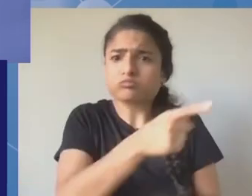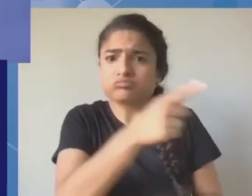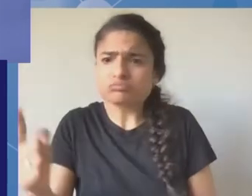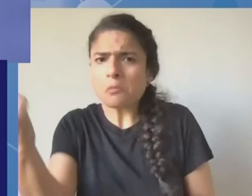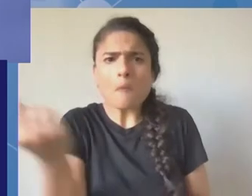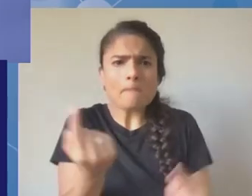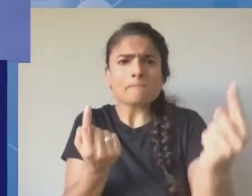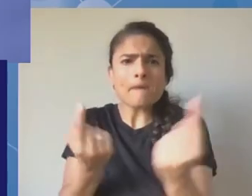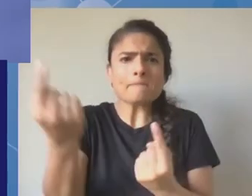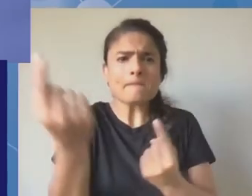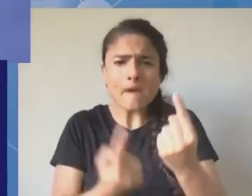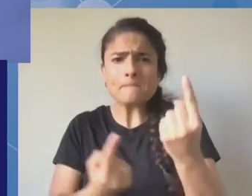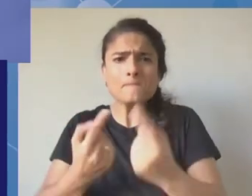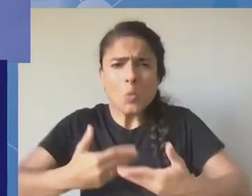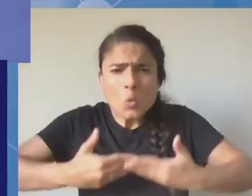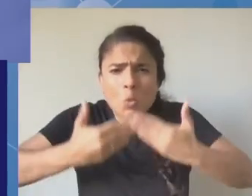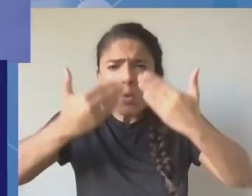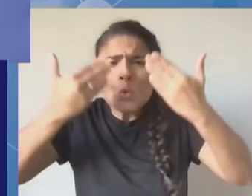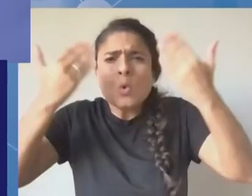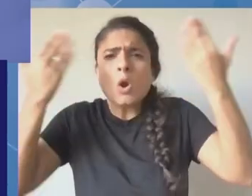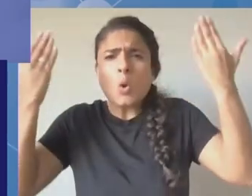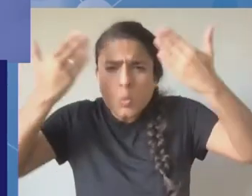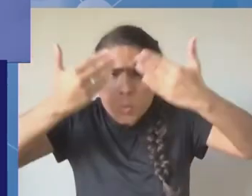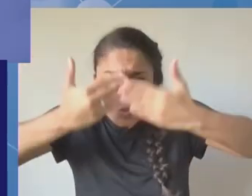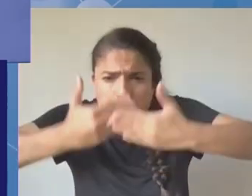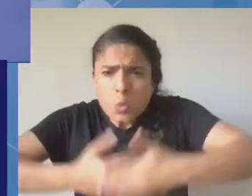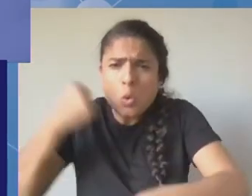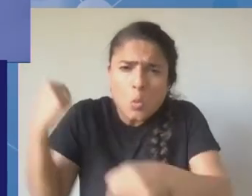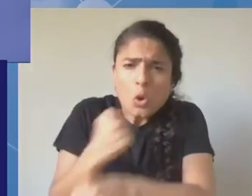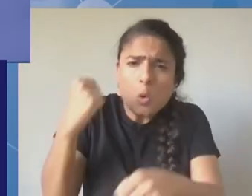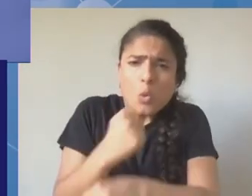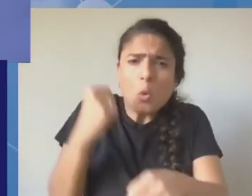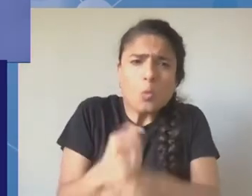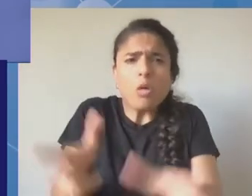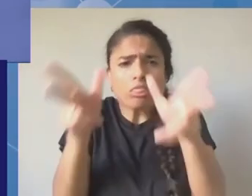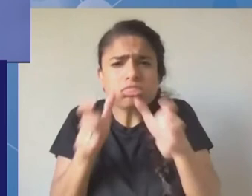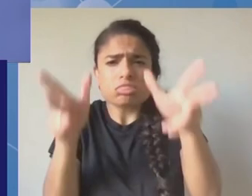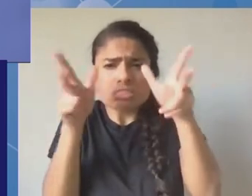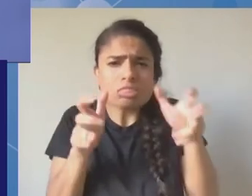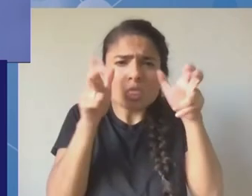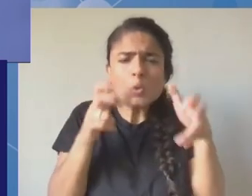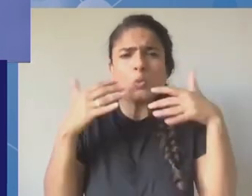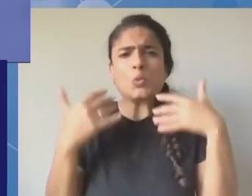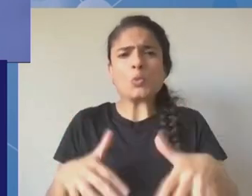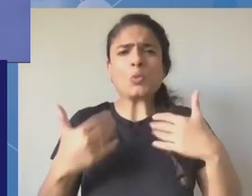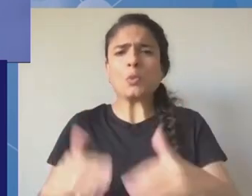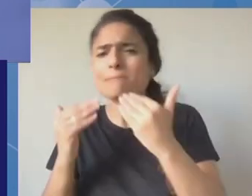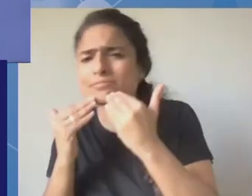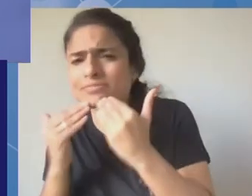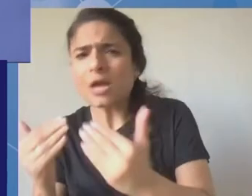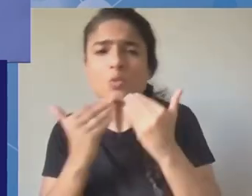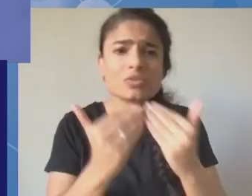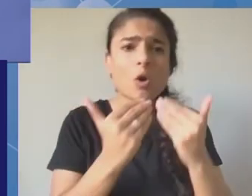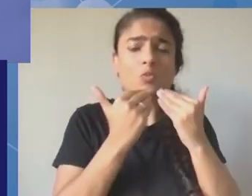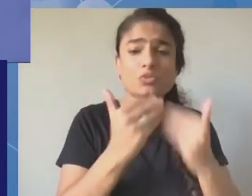谢网上和我们一起讨论的发言人，我感谢你们提早起床了或者是